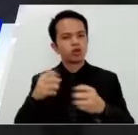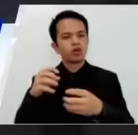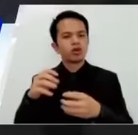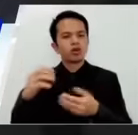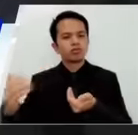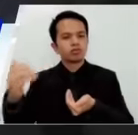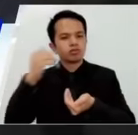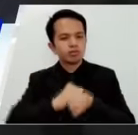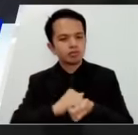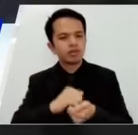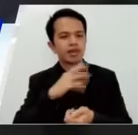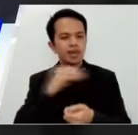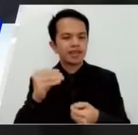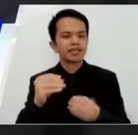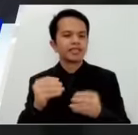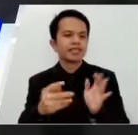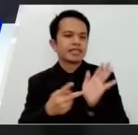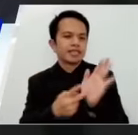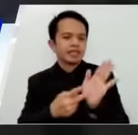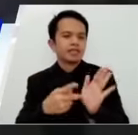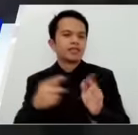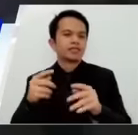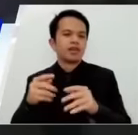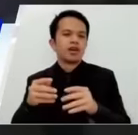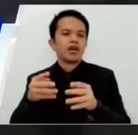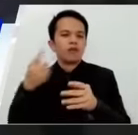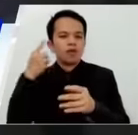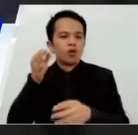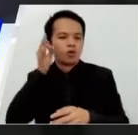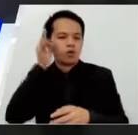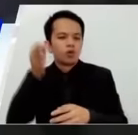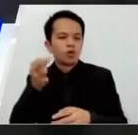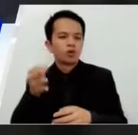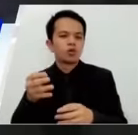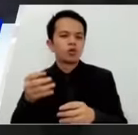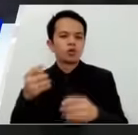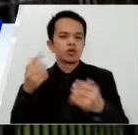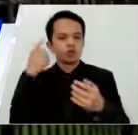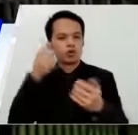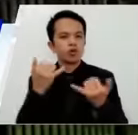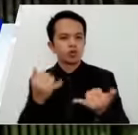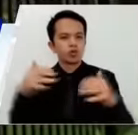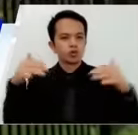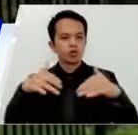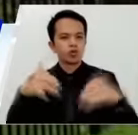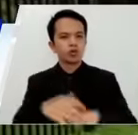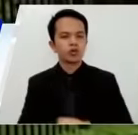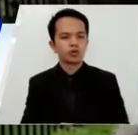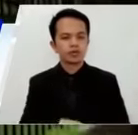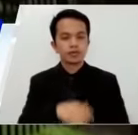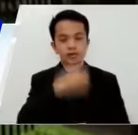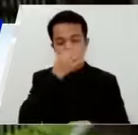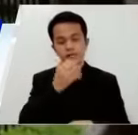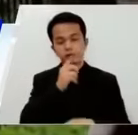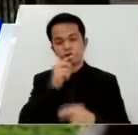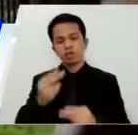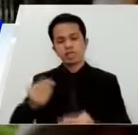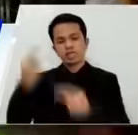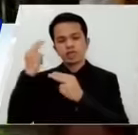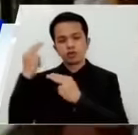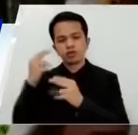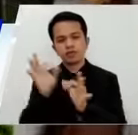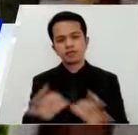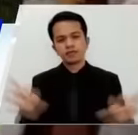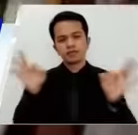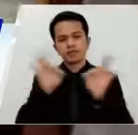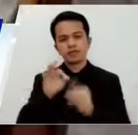to present the specific way forward through today's meeting. Tunay na makasaysayan at napakahalaga ng Trilateral